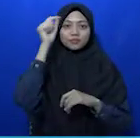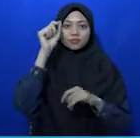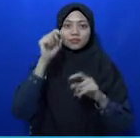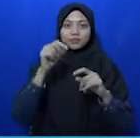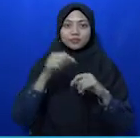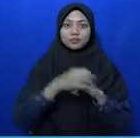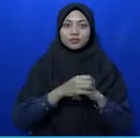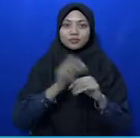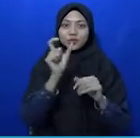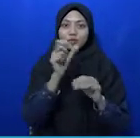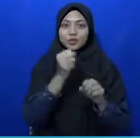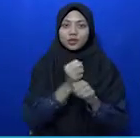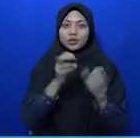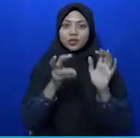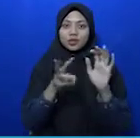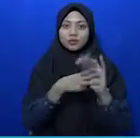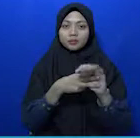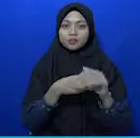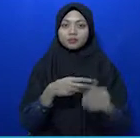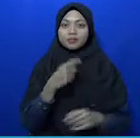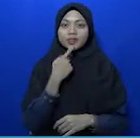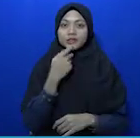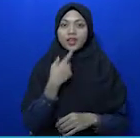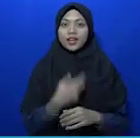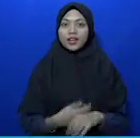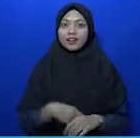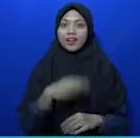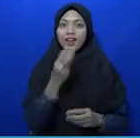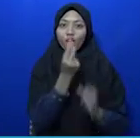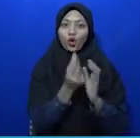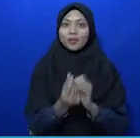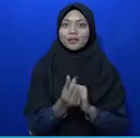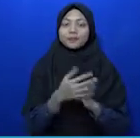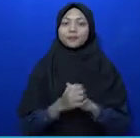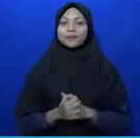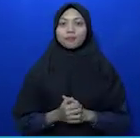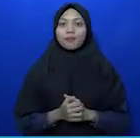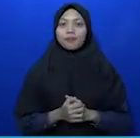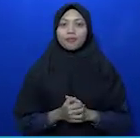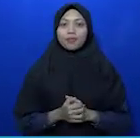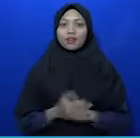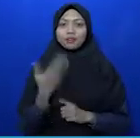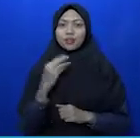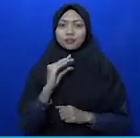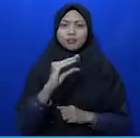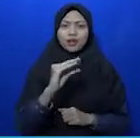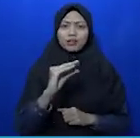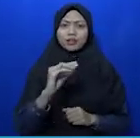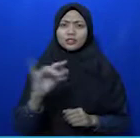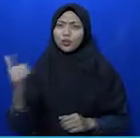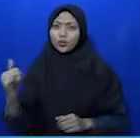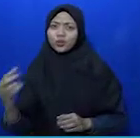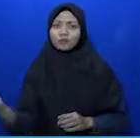FEB UGM dari Jogja. Beliau jauh-jauh datang untuk dari pagi-pagi ya untuk bicara